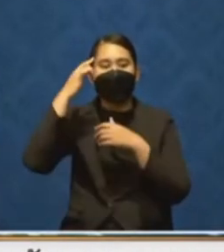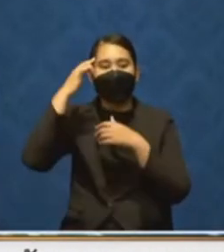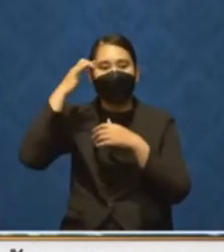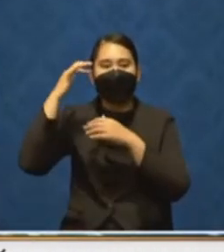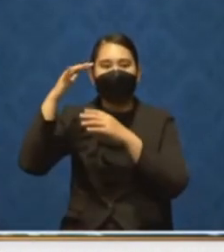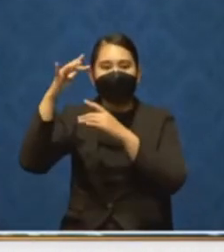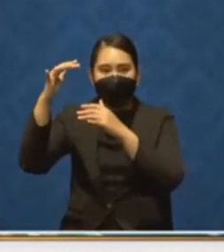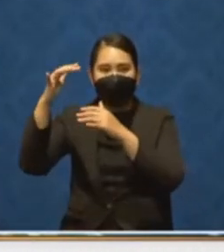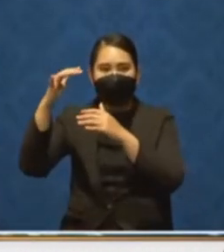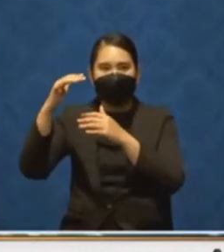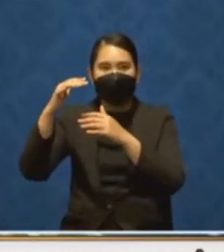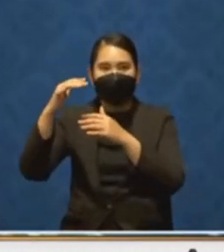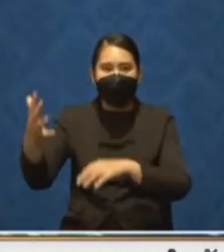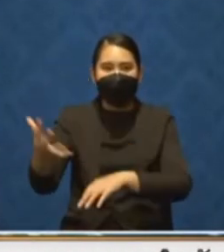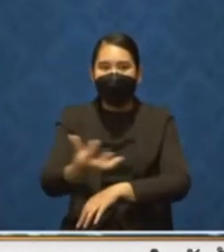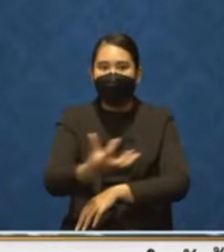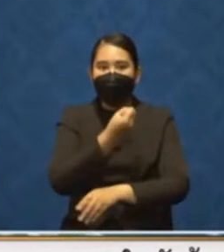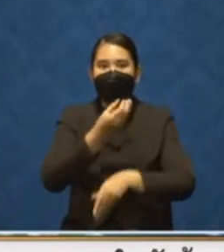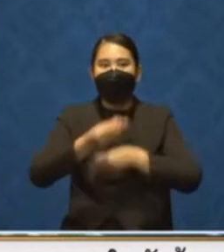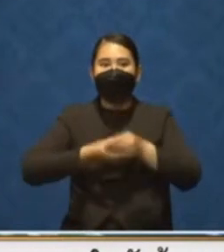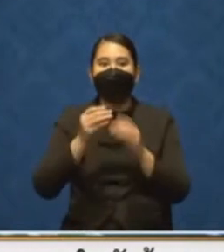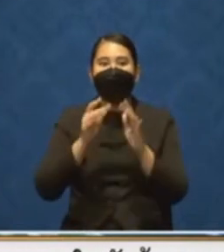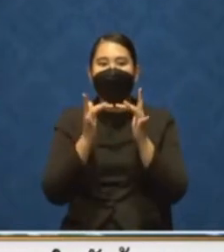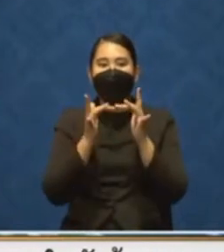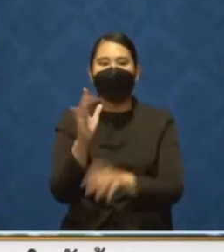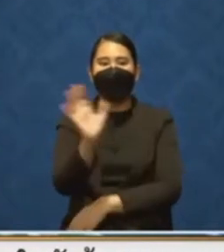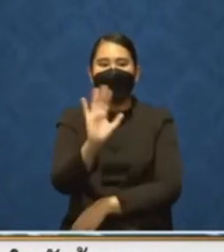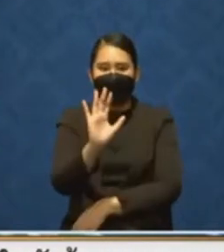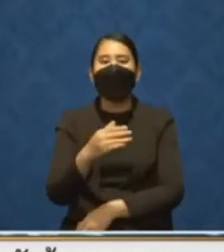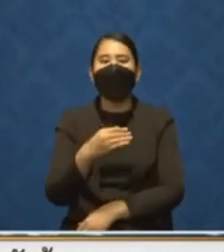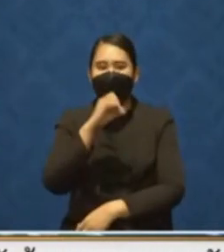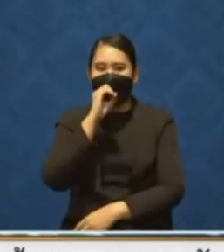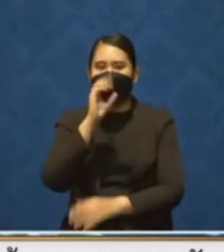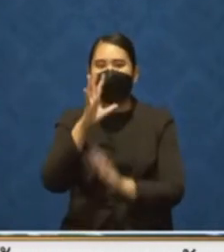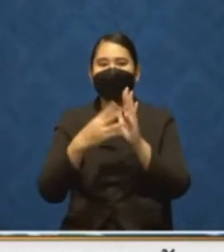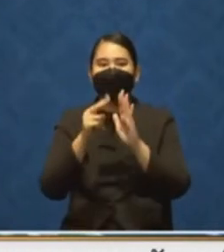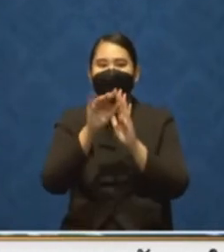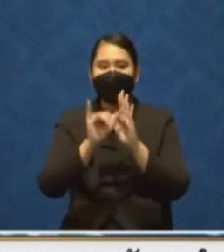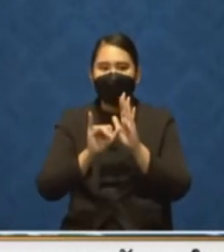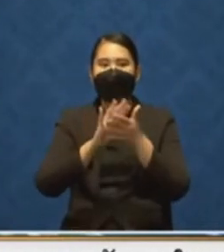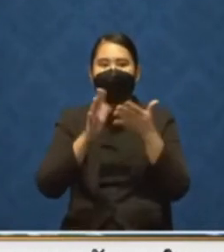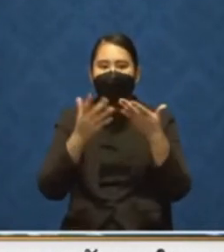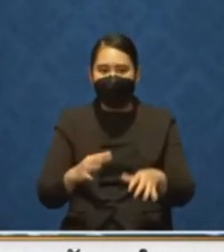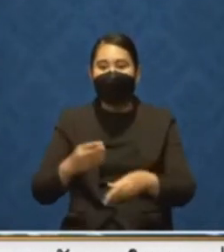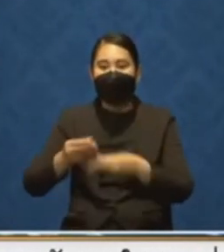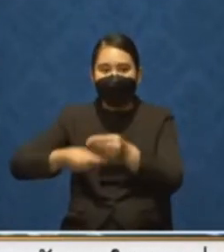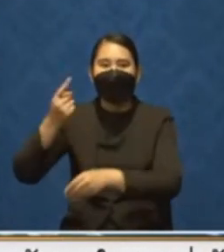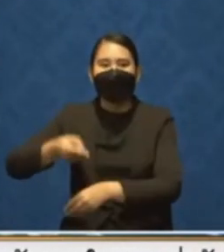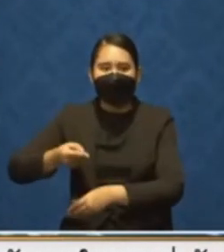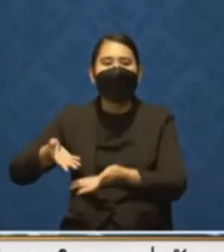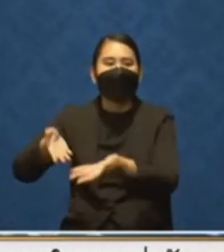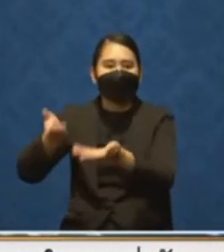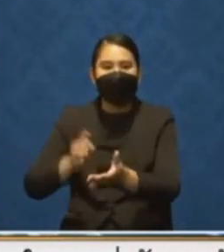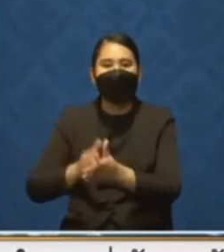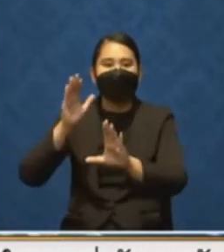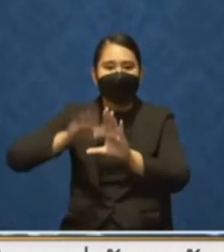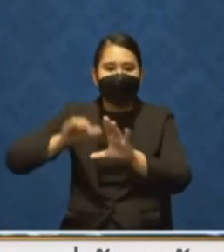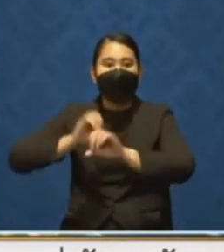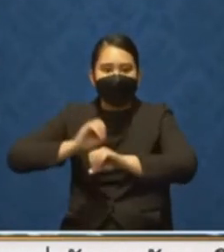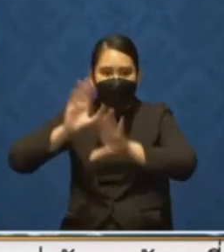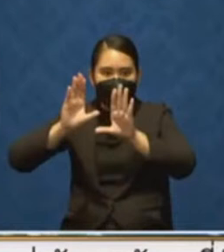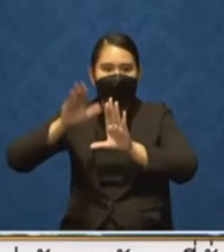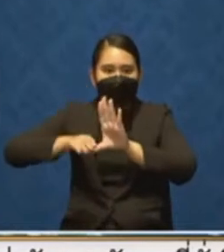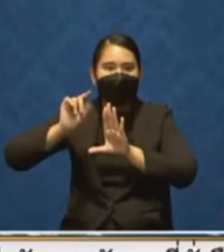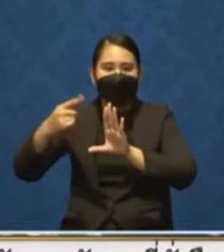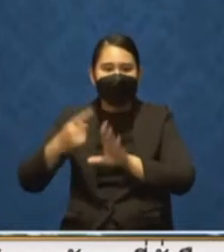โควต้าคืนทั้งหมดเพื่อจะมาขายออนไลน์ไม่ใช่ผมให้นะว่าไปแล้วอันที่ขายจริงใครเขาไปลงทะเบียนให้ชัดเจนลงใหม่